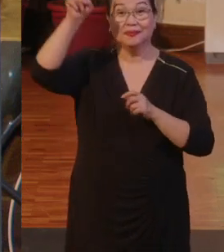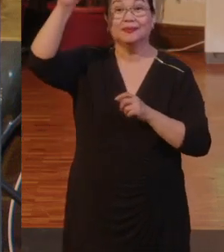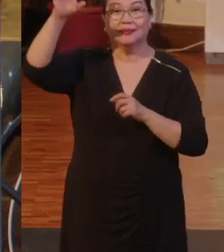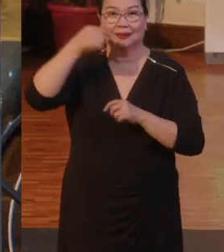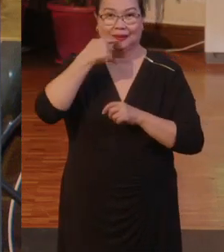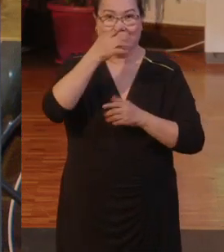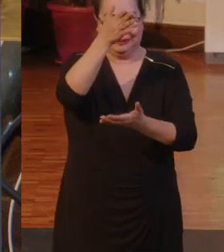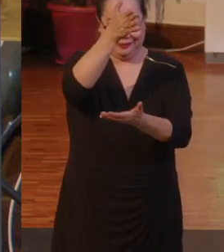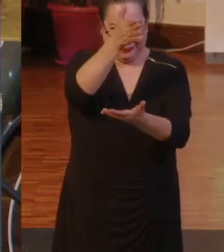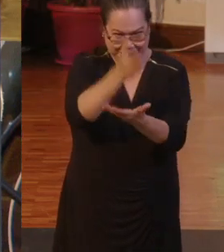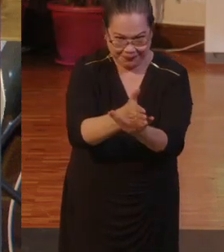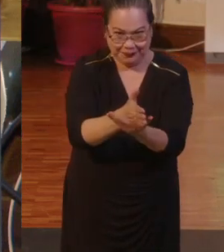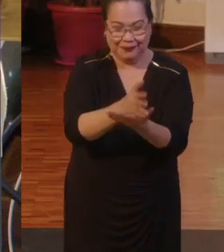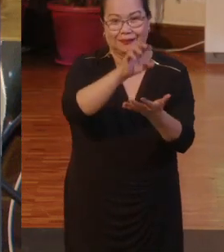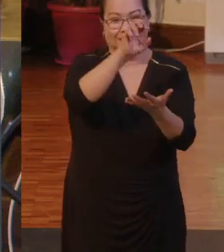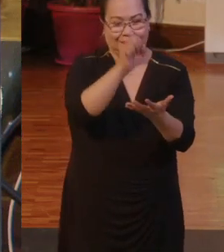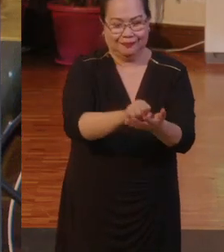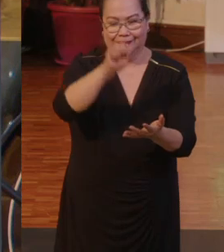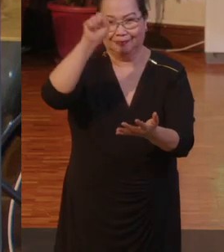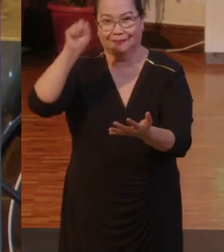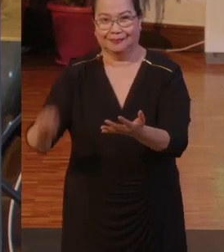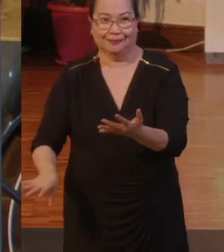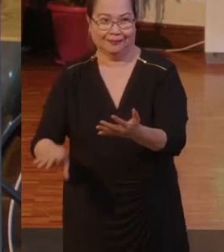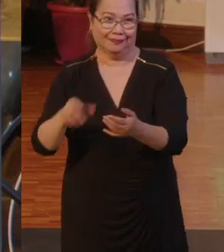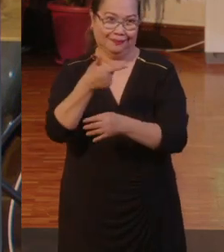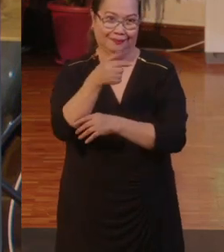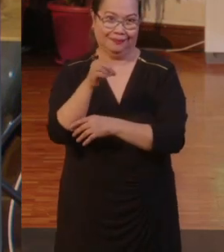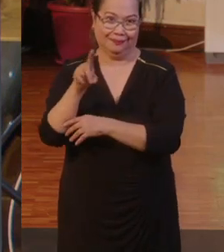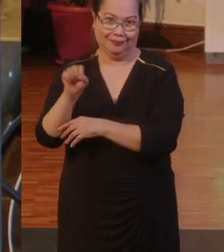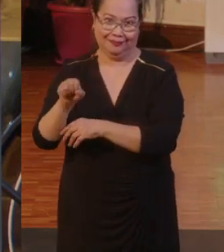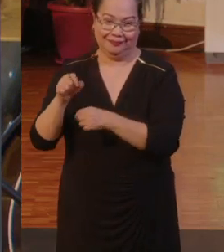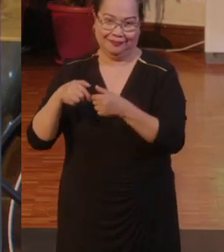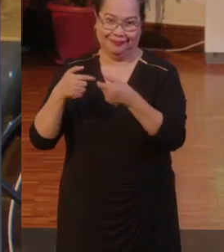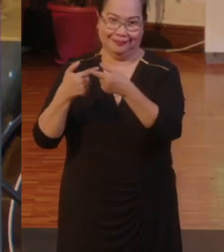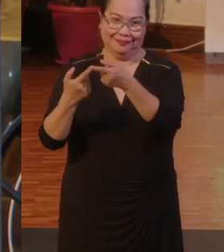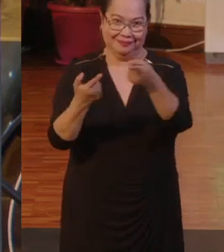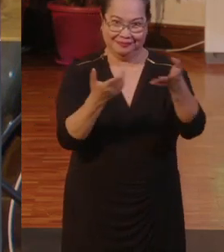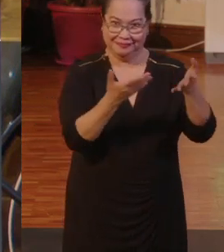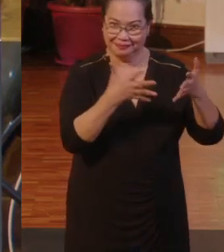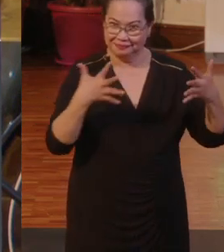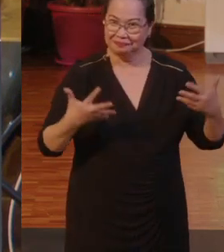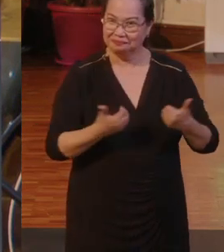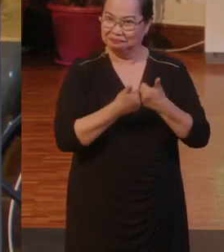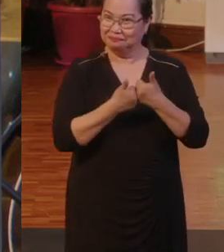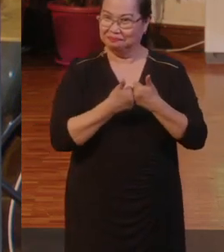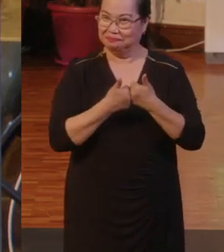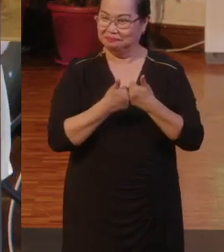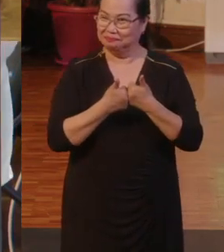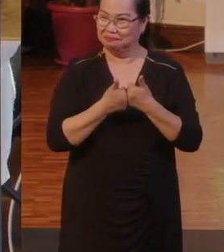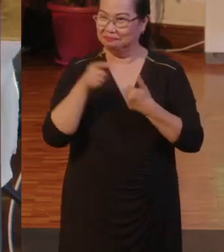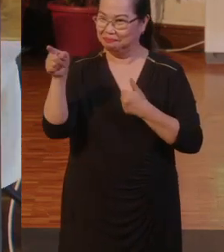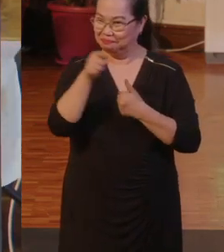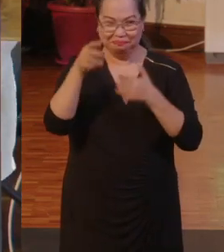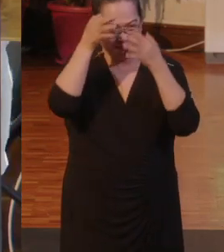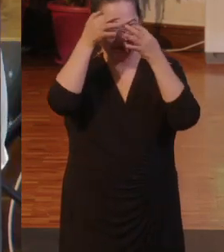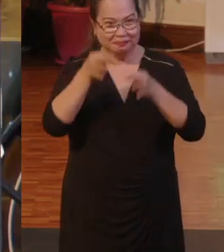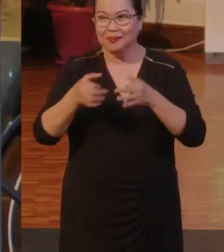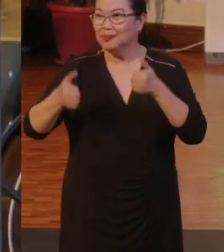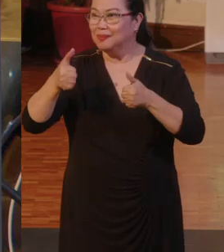sakit. Ako po reklamo ako ng reklamo sa aking pamilya. Kawawa naman po sila. Sila ang nakakarinig ng